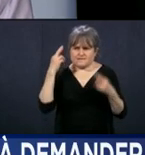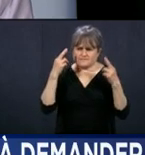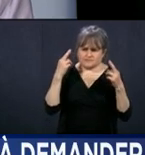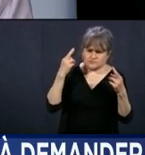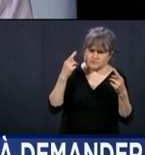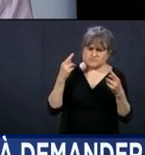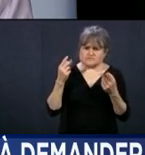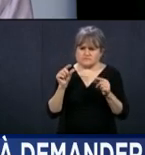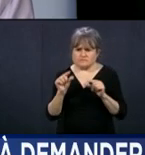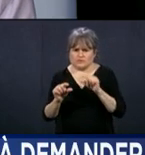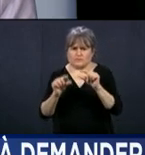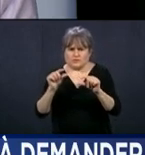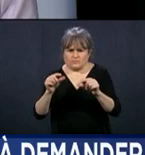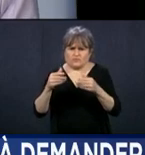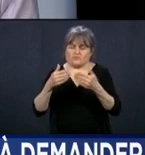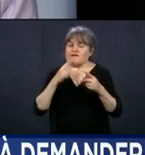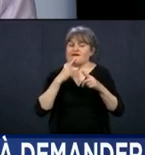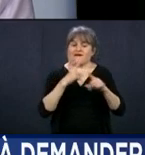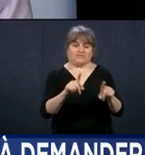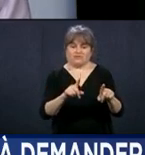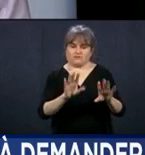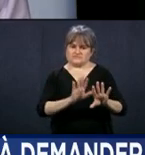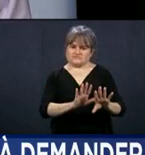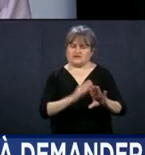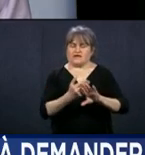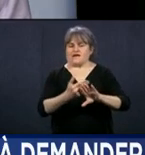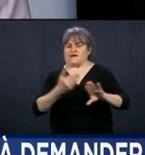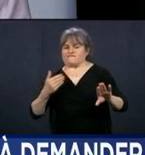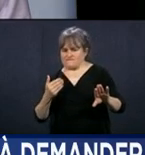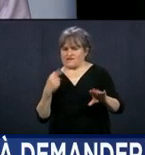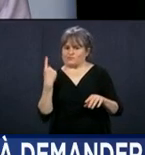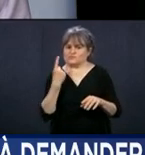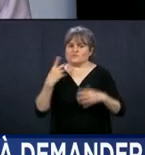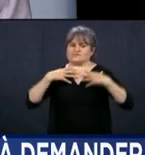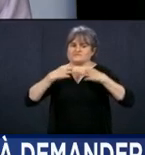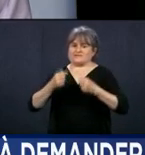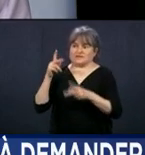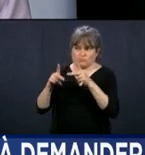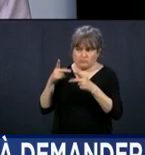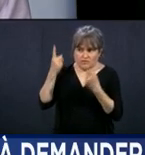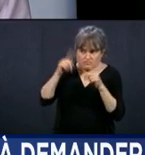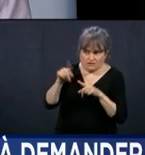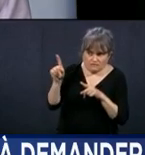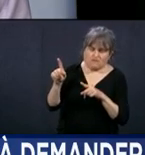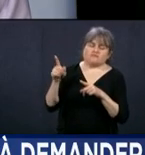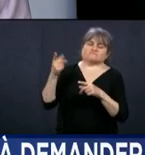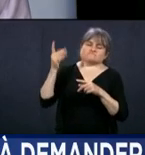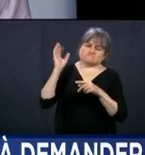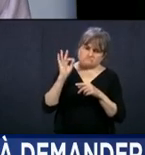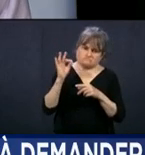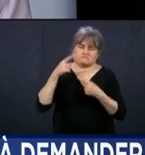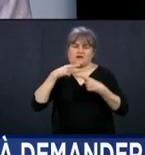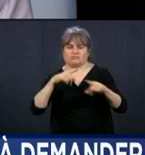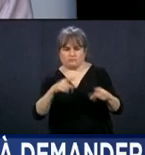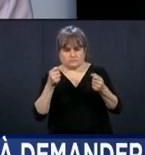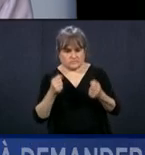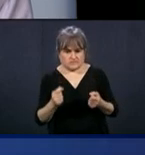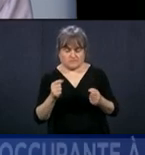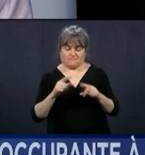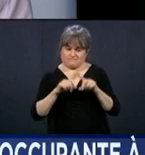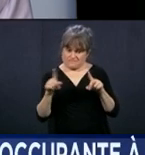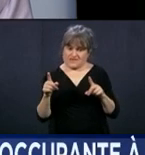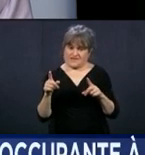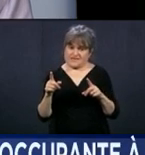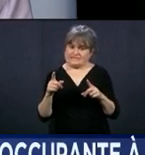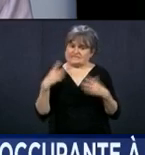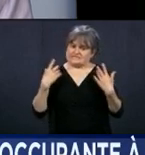graduellement. Et quoi que nous annoncions, de toute façon, c'est toujours avec l'aval de la santé publique. Mais ce sont des fronts sur lesquels on travaille. On est